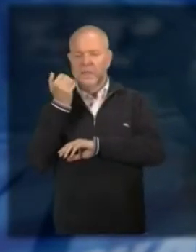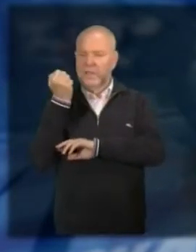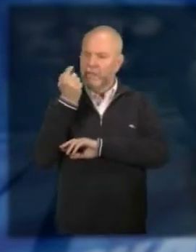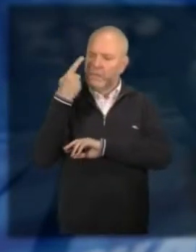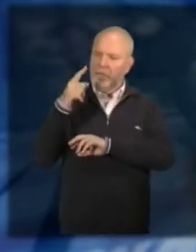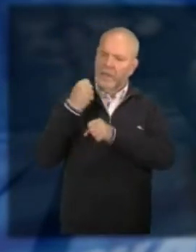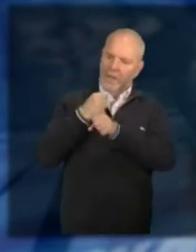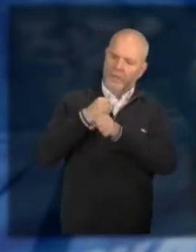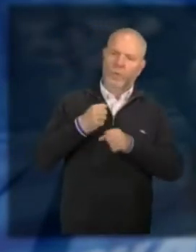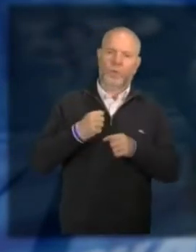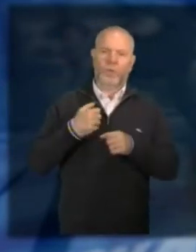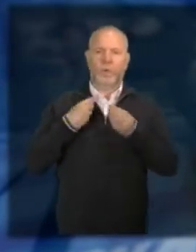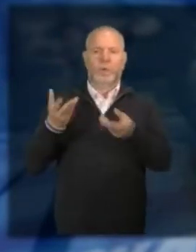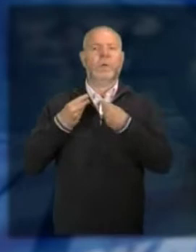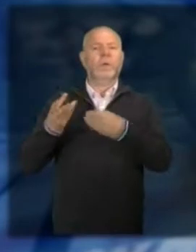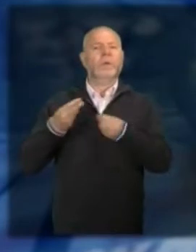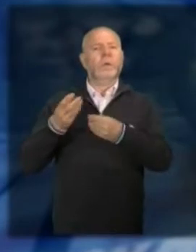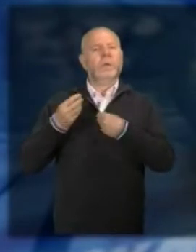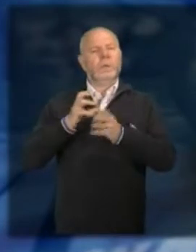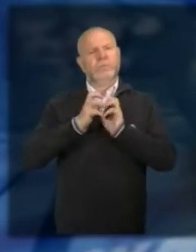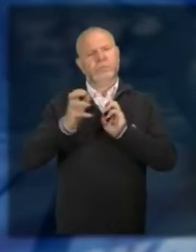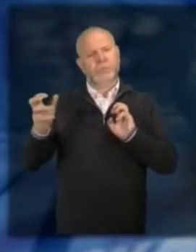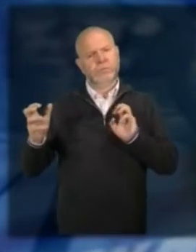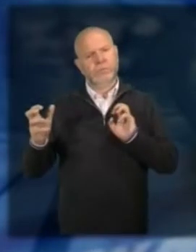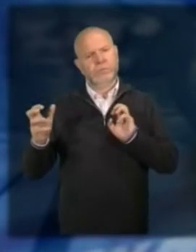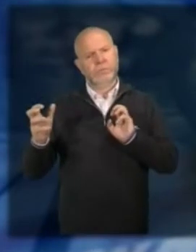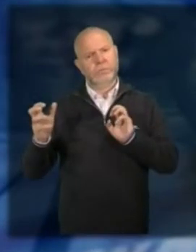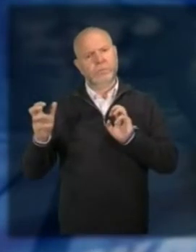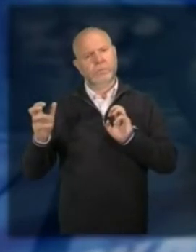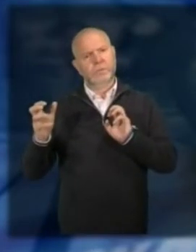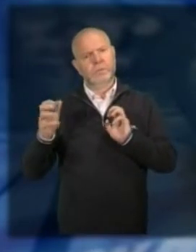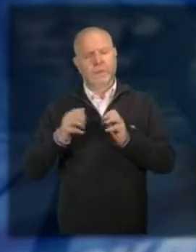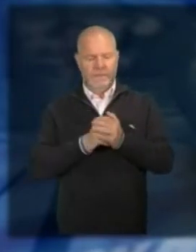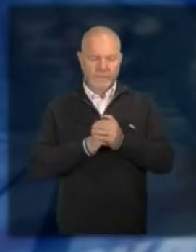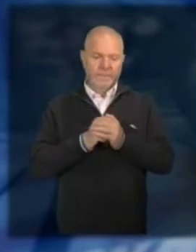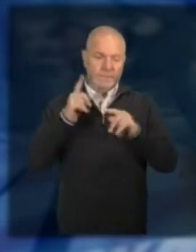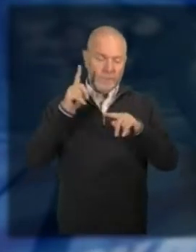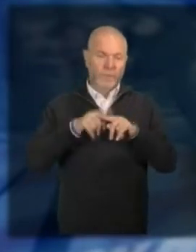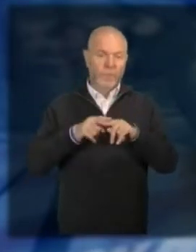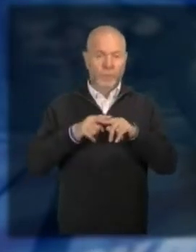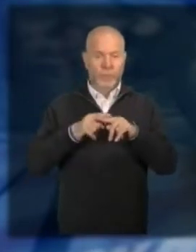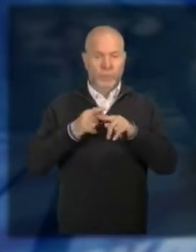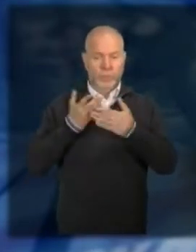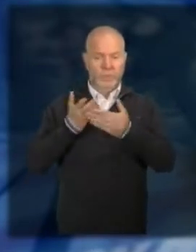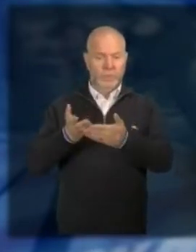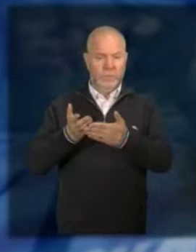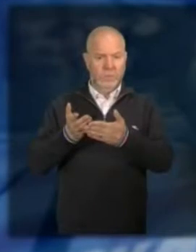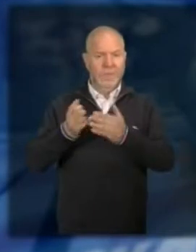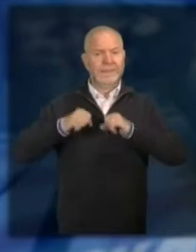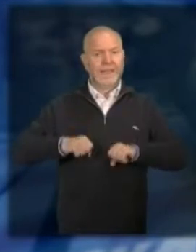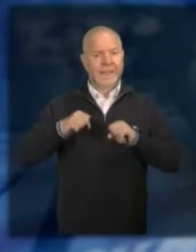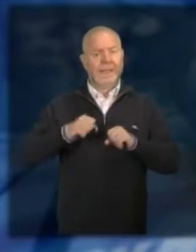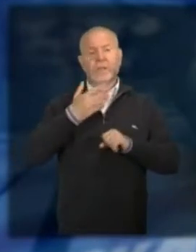l'inserimento lavorativo, servizi per la formazione. A tutto ciò si aggiunge l'assistenza sanitaria con l'esenzione del pagamento